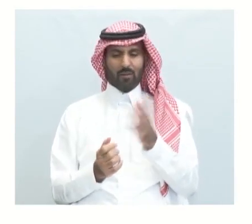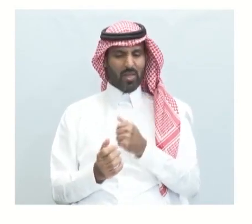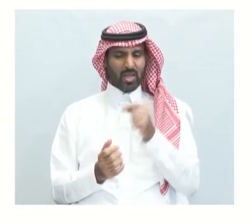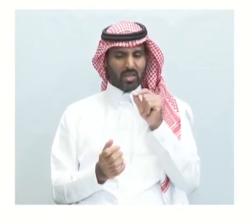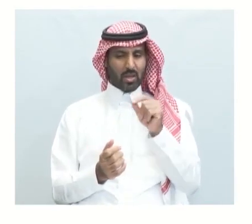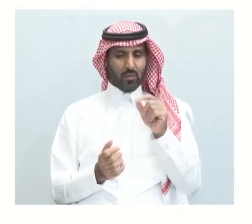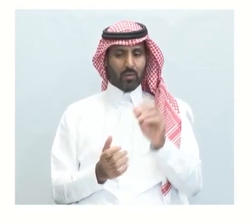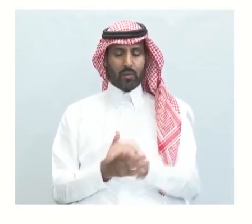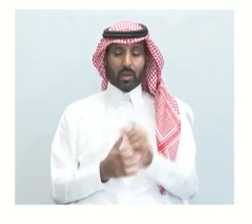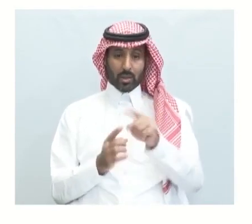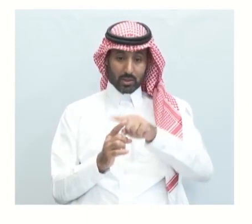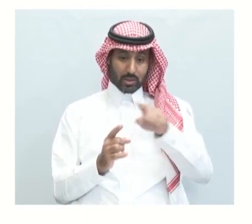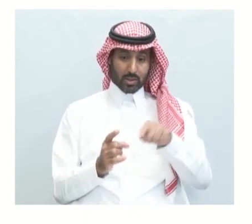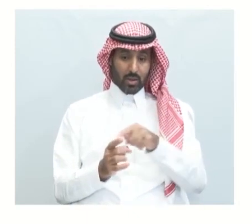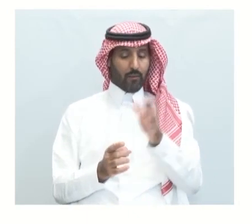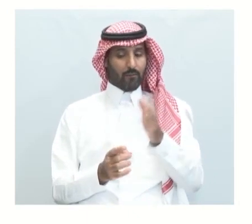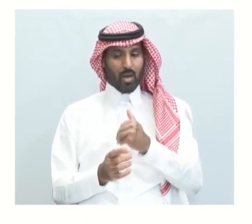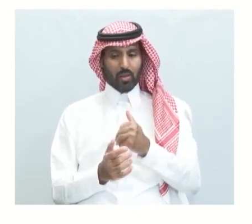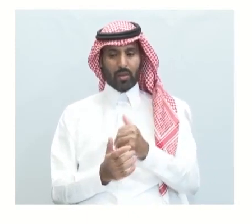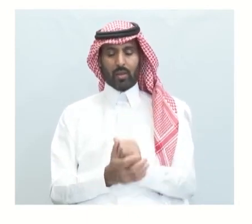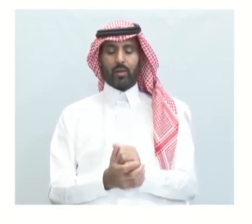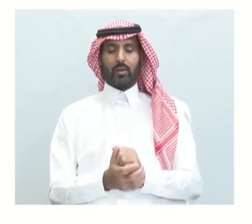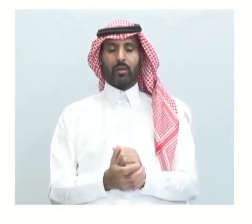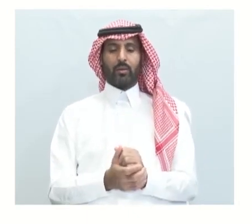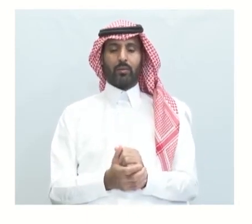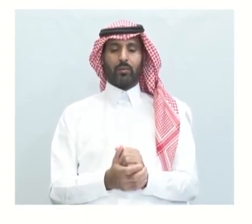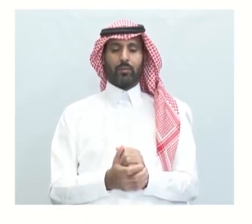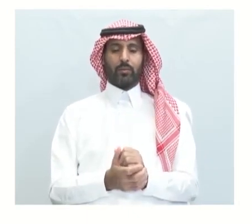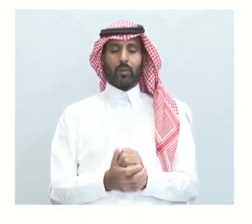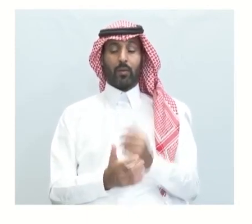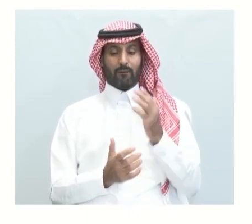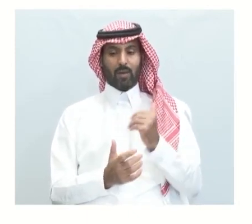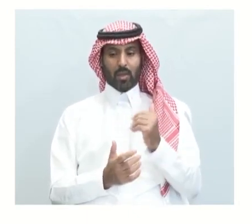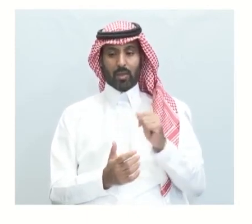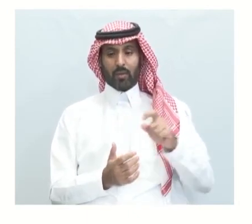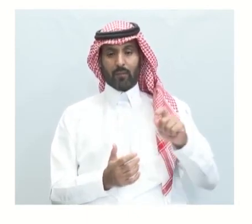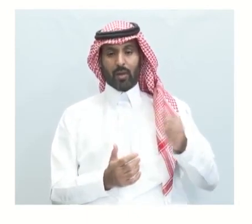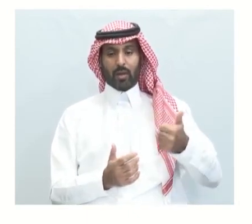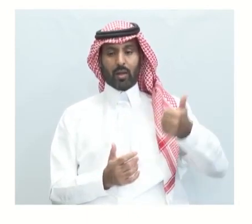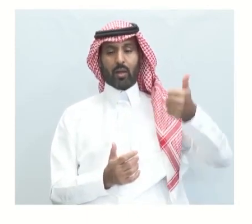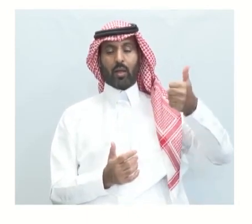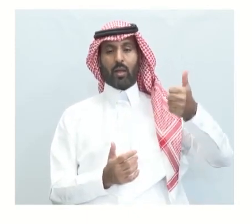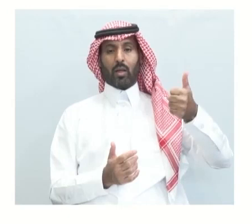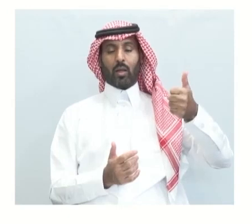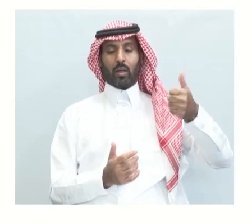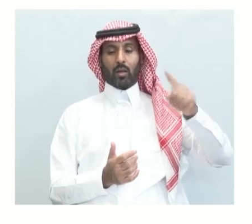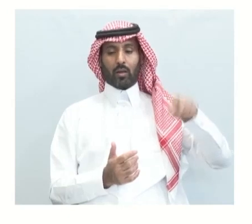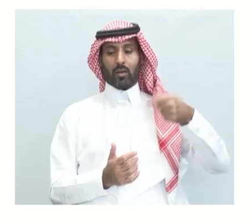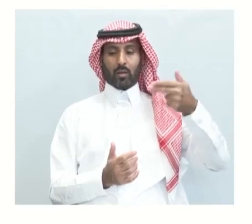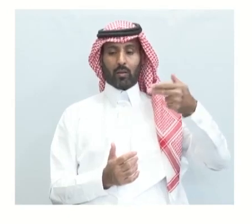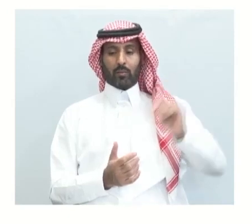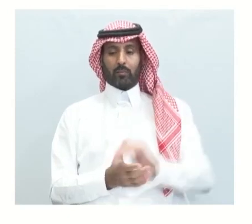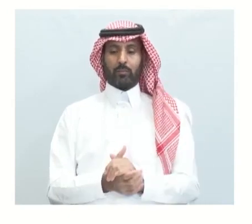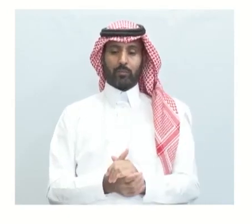بالرمز الدائره نلاحظ لدينا هنا قيمه فارغه يمثل بالقيمه عندما تكون